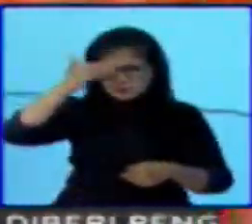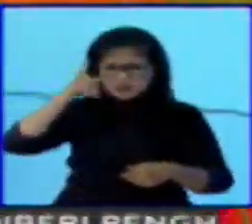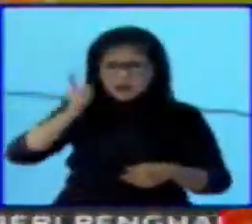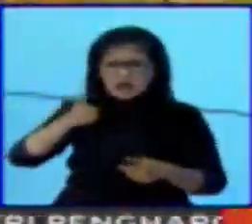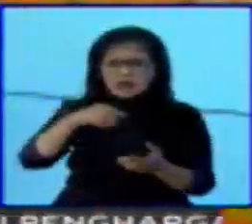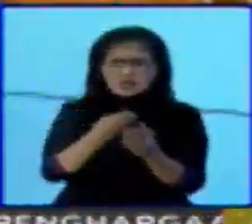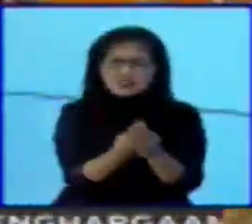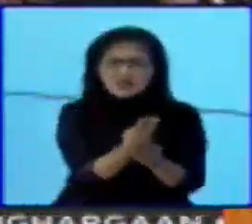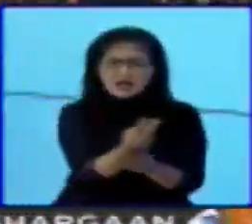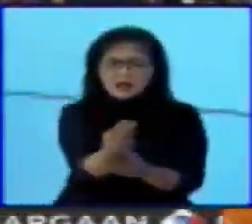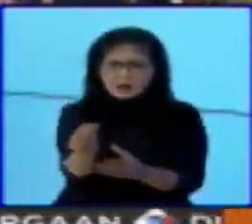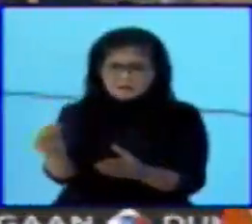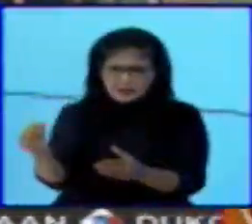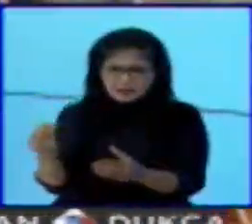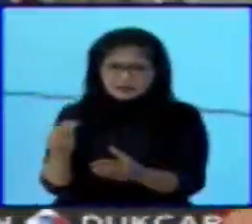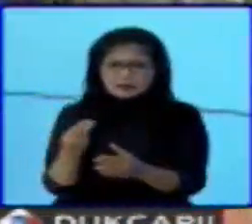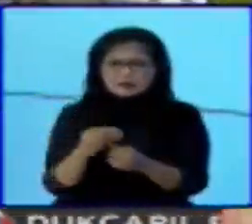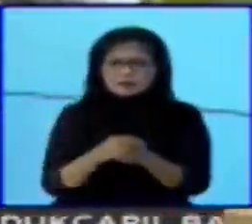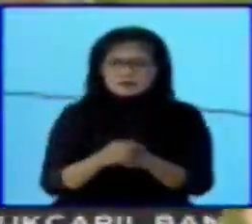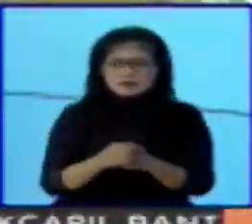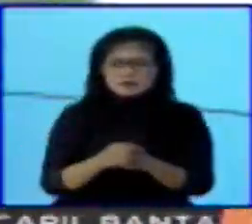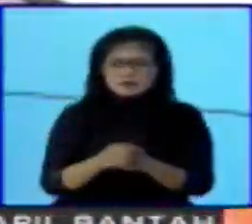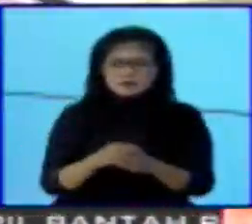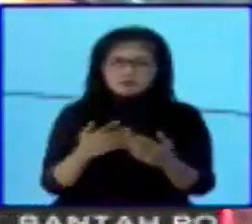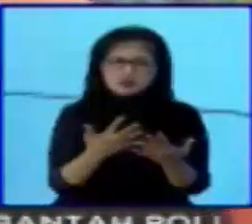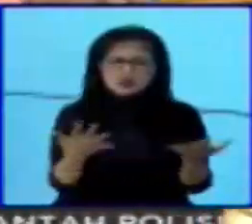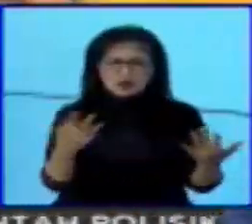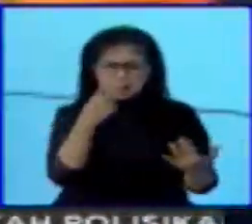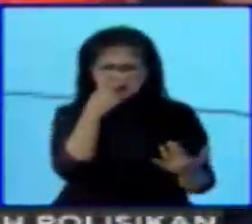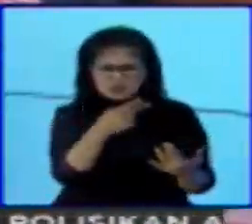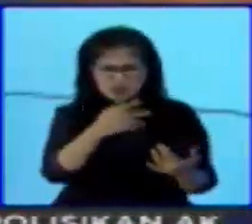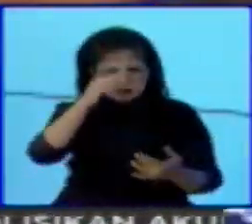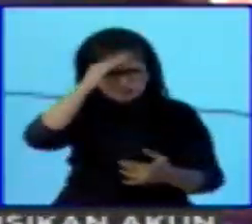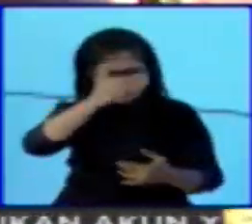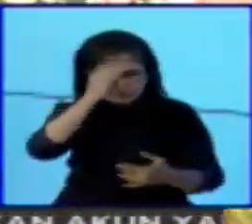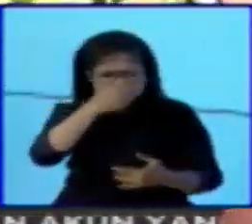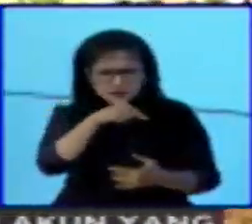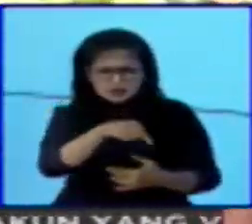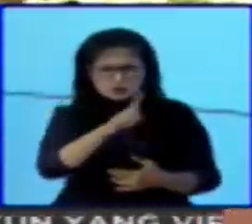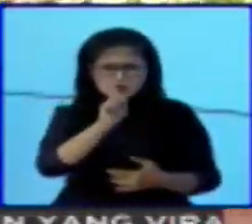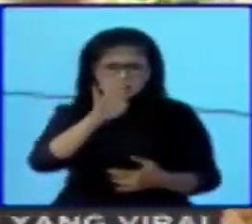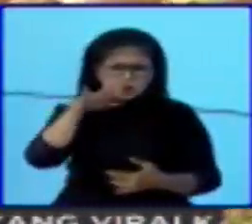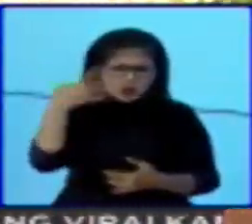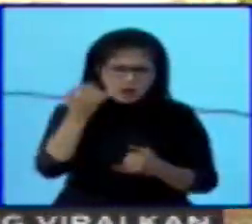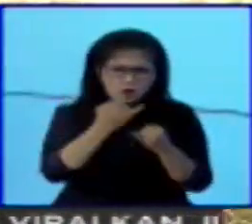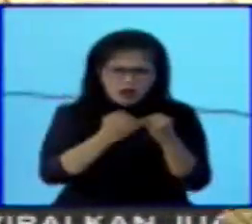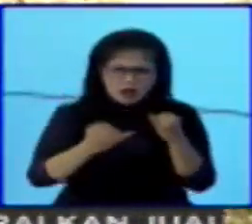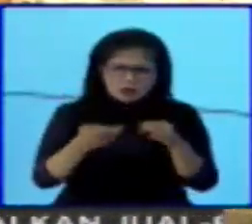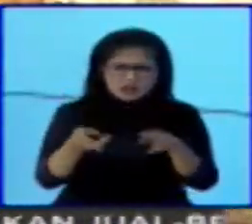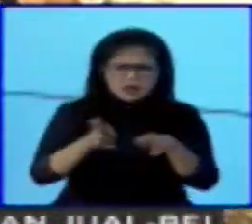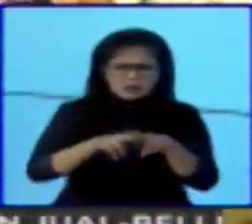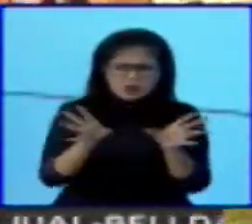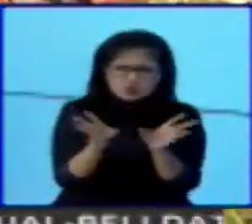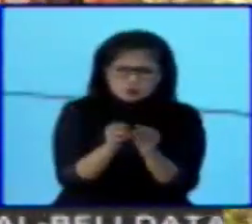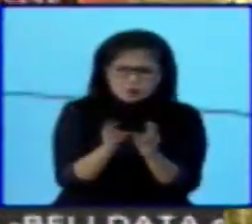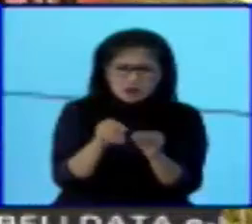juga ilalang. Menurut penuturan warga, bahwa bus-bus yang berada di sini dalam 1 tahun terakhir bertambah jumlahnya,